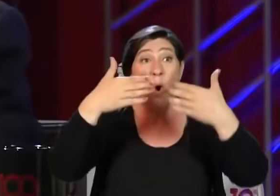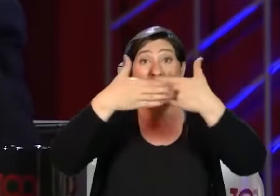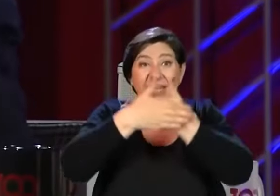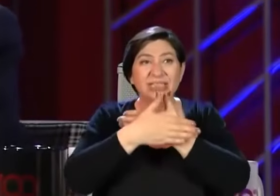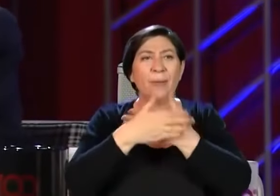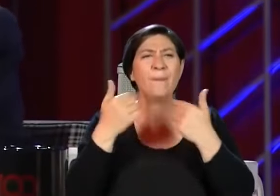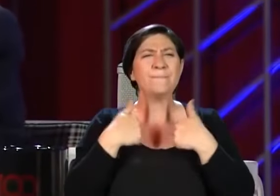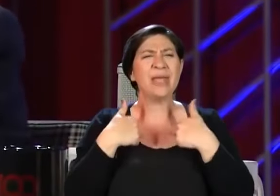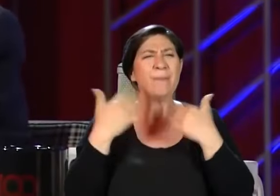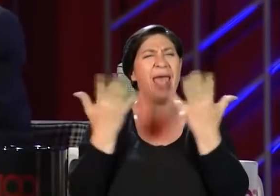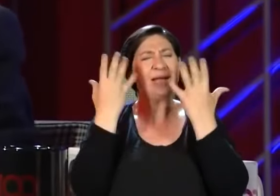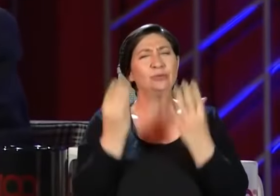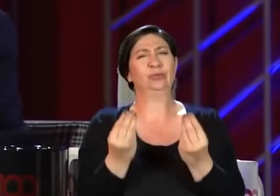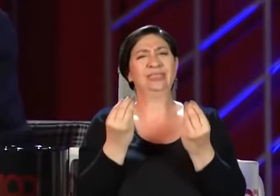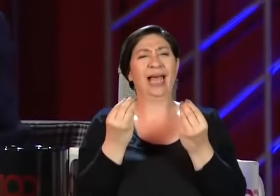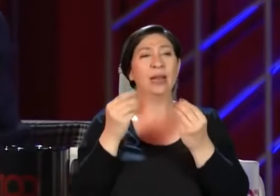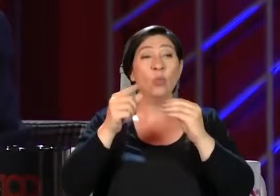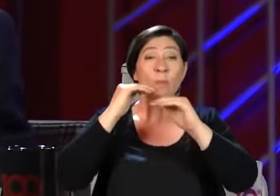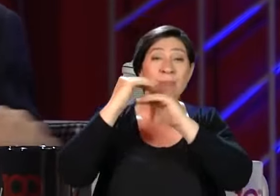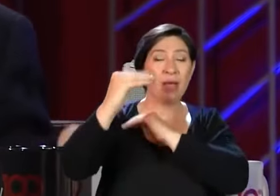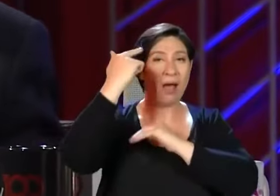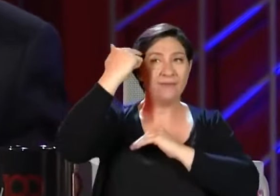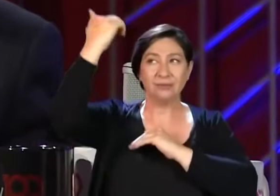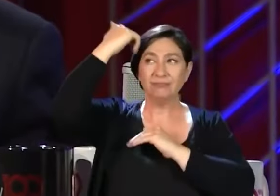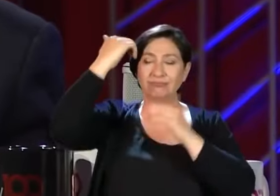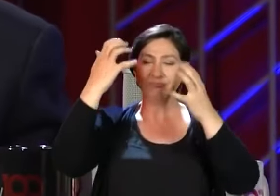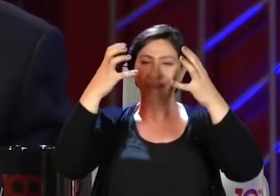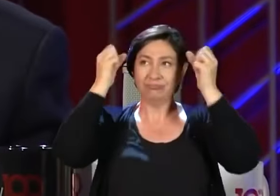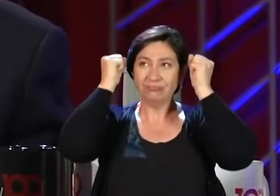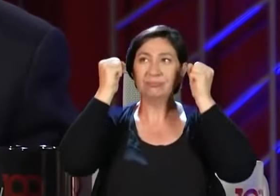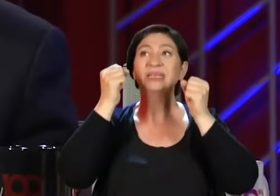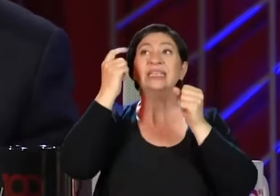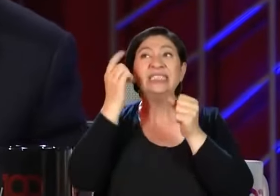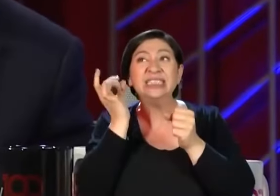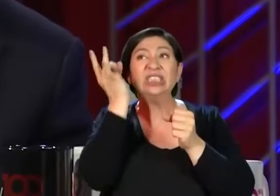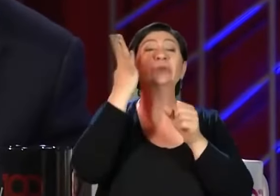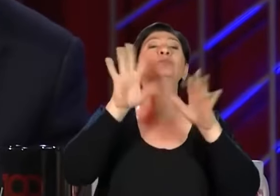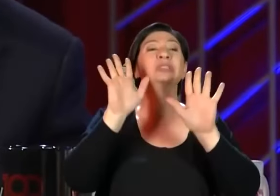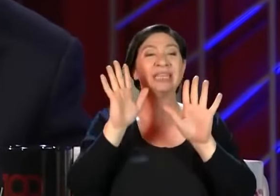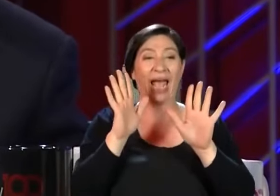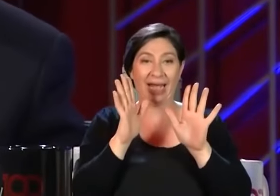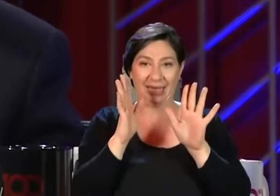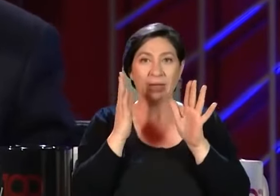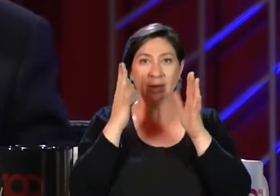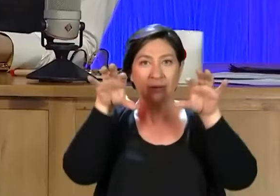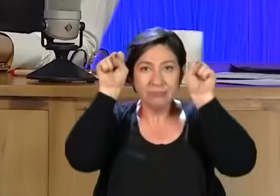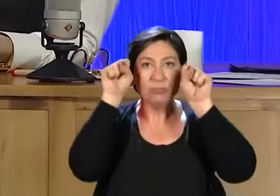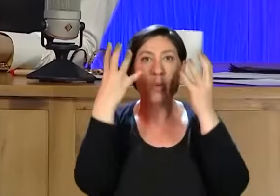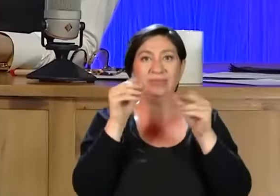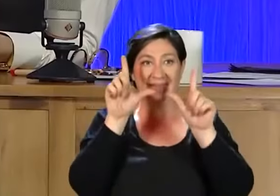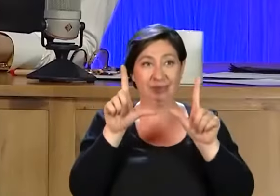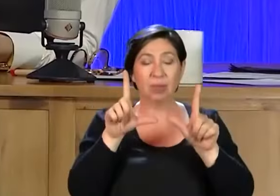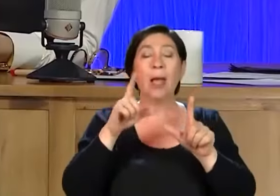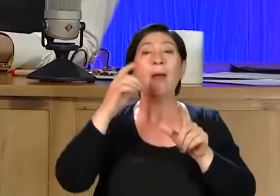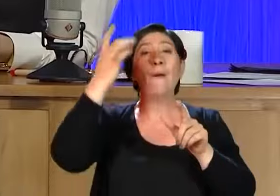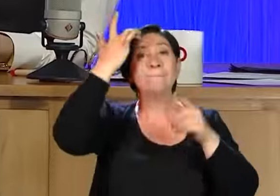benim en güzel şekliyle, bu milletin hafızalarından hiçbir zaman çıkmayacak şekilde geçirmek zorunluluğum vardı.